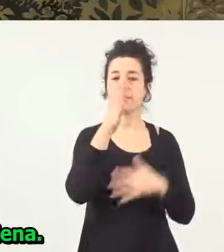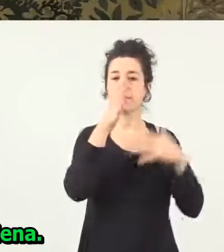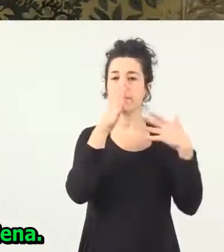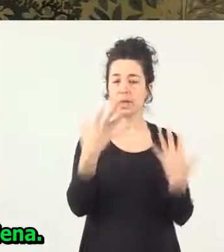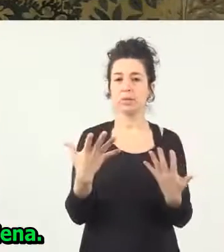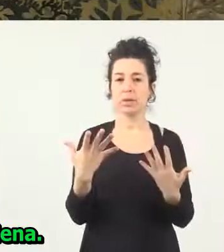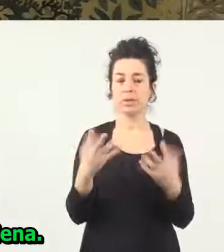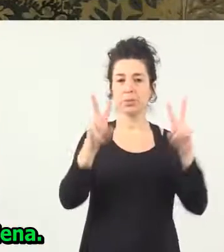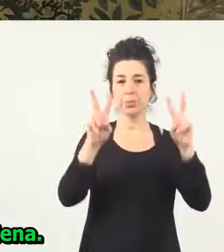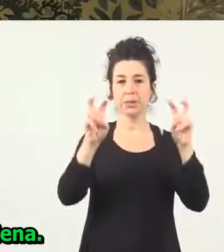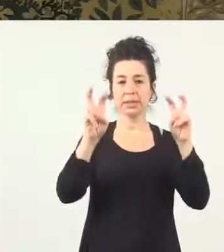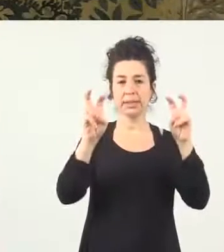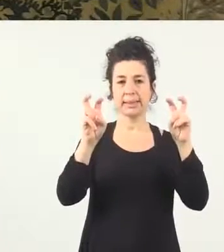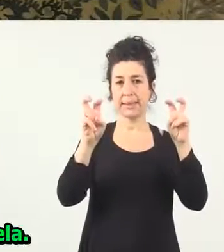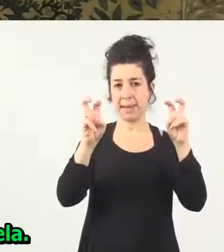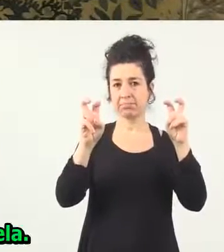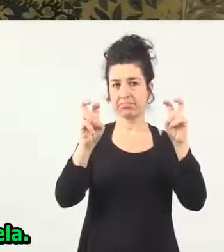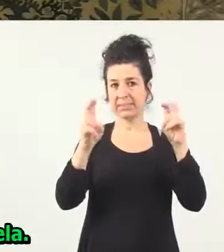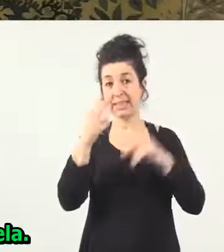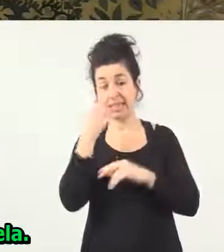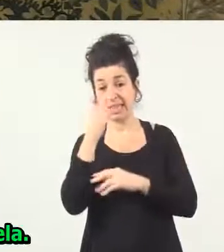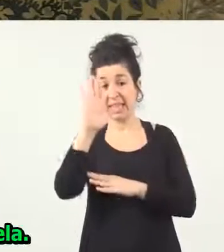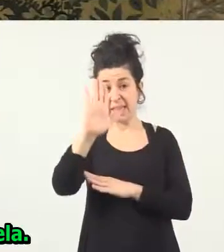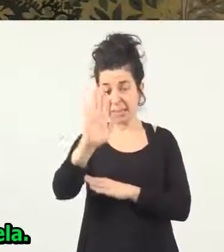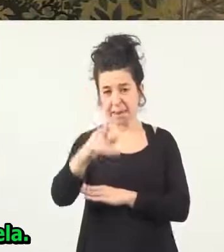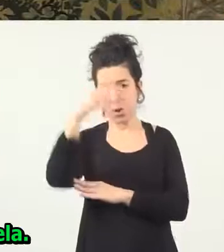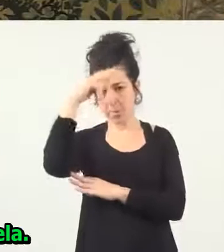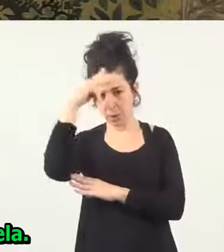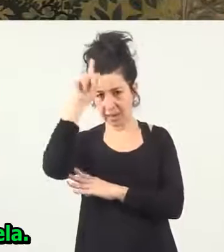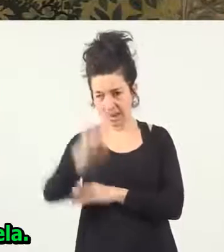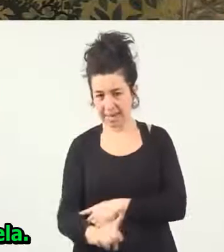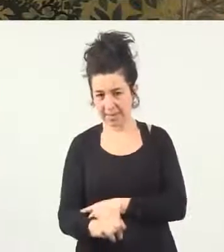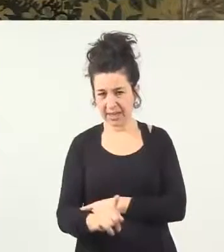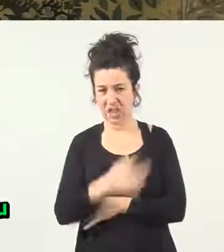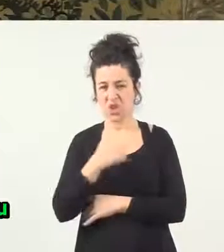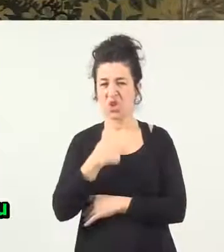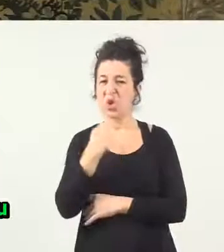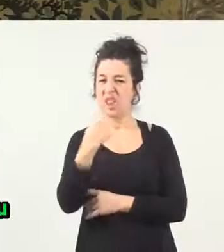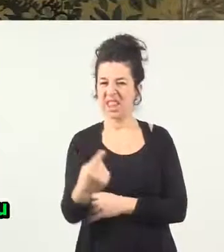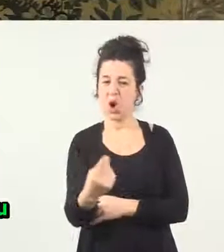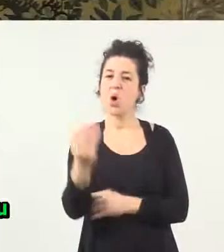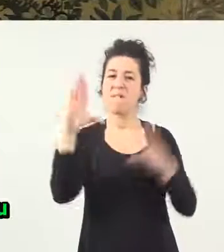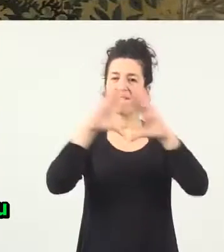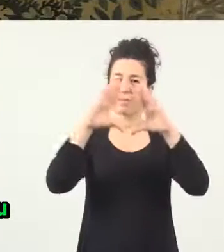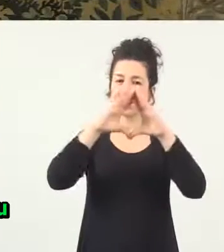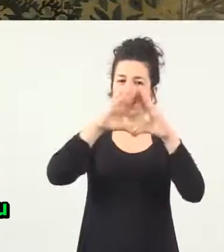nire ustez kezkagarria ere, eta da, nik dezaten dut, feminismoa kontsumo gaia bihurtu dala. Esan nahi